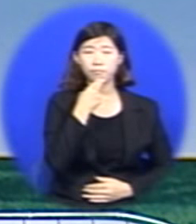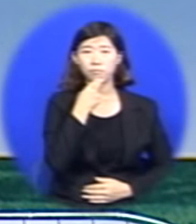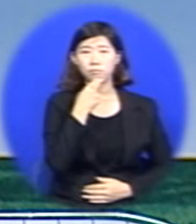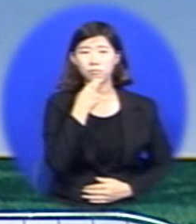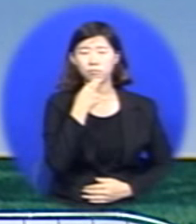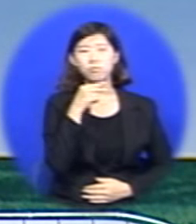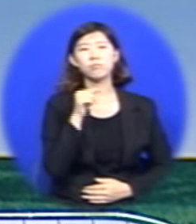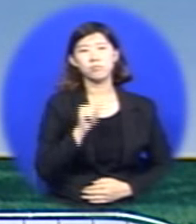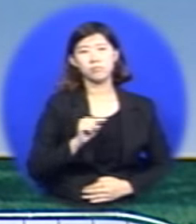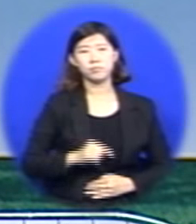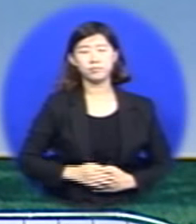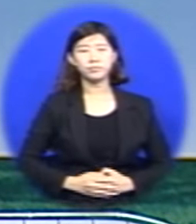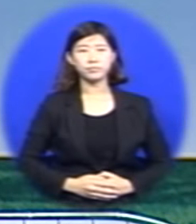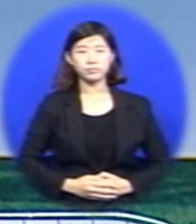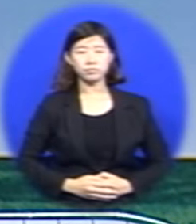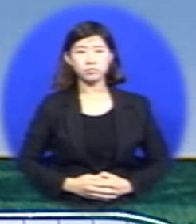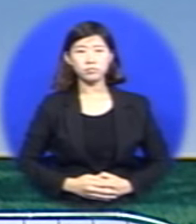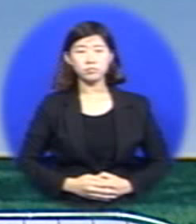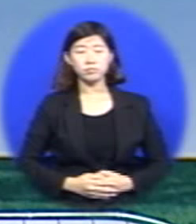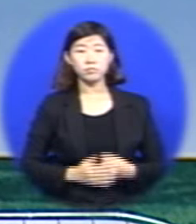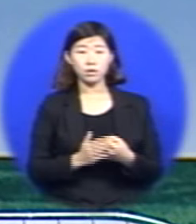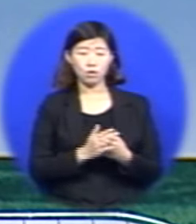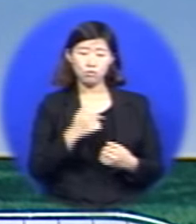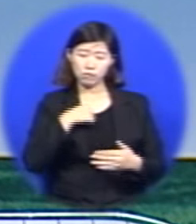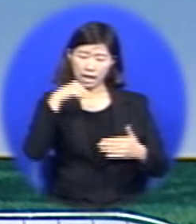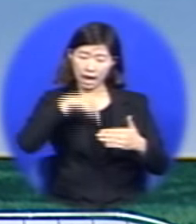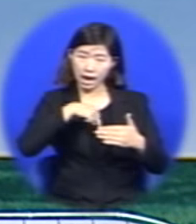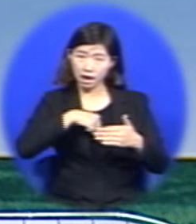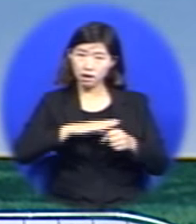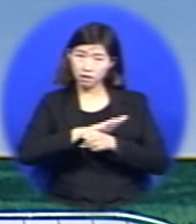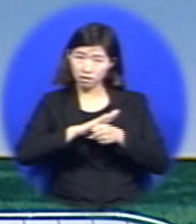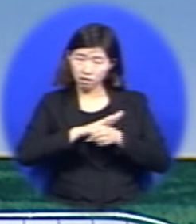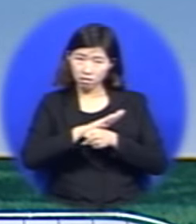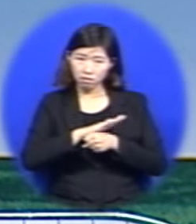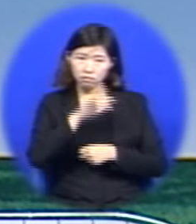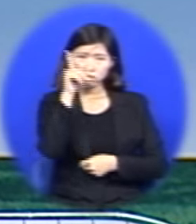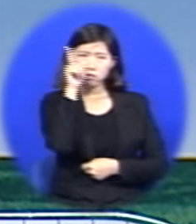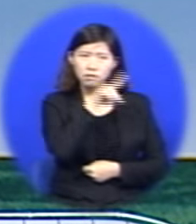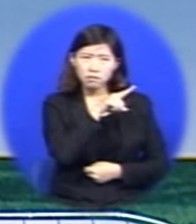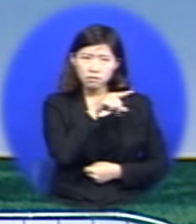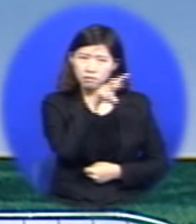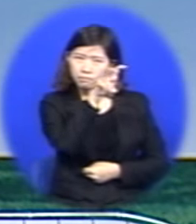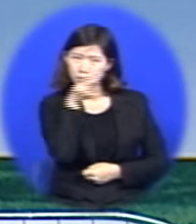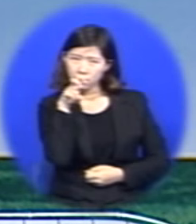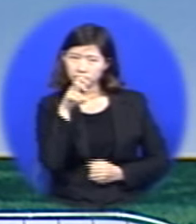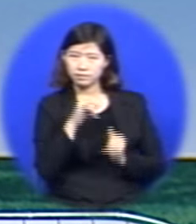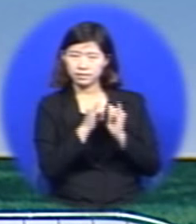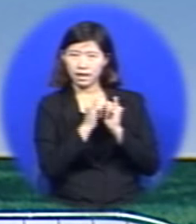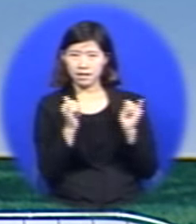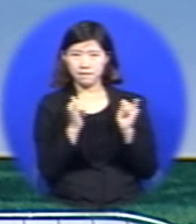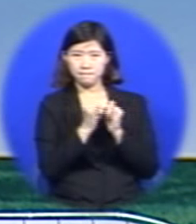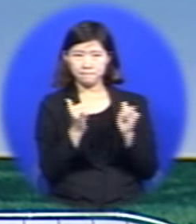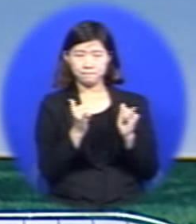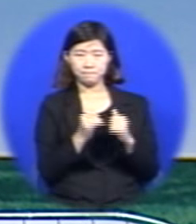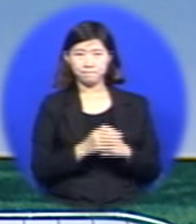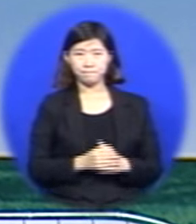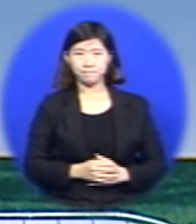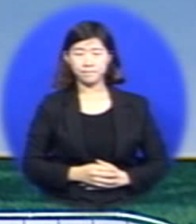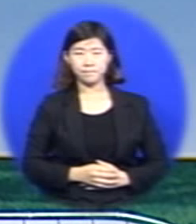기준입니다. 그러므로 우리 안에 있는 이 사랑은 악을 미워하는 사랑입니다.